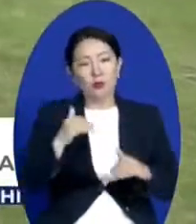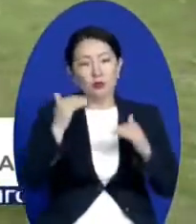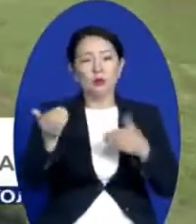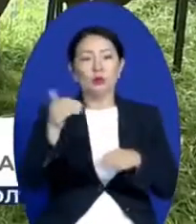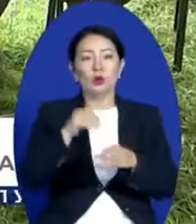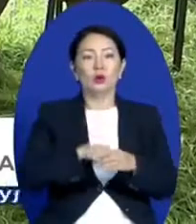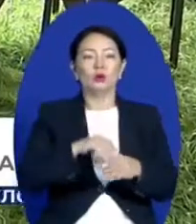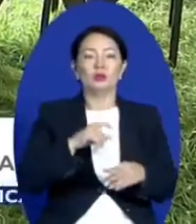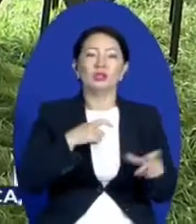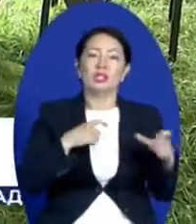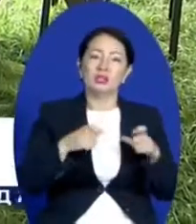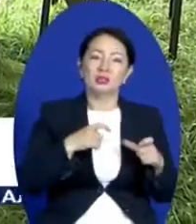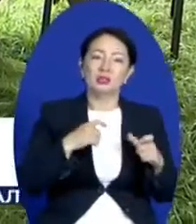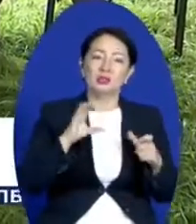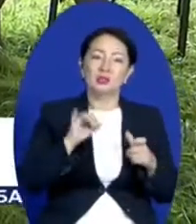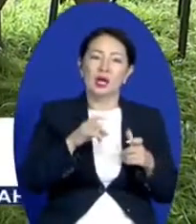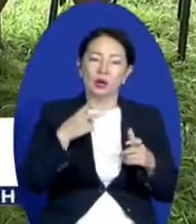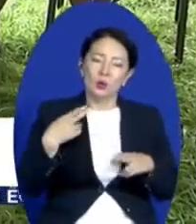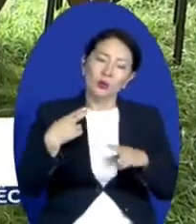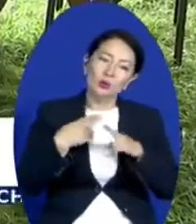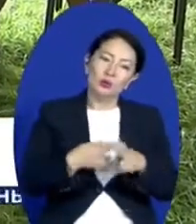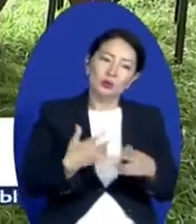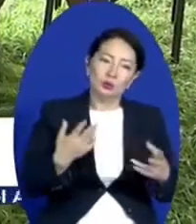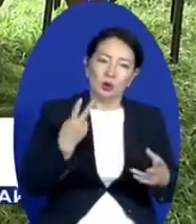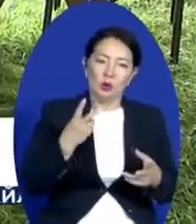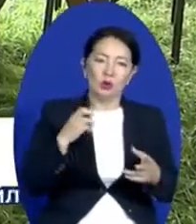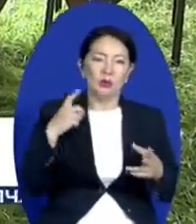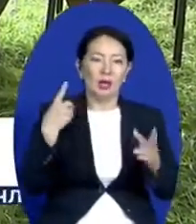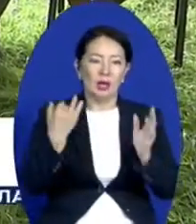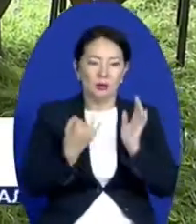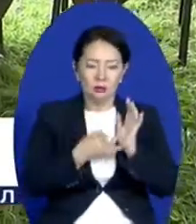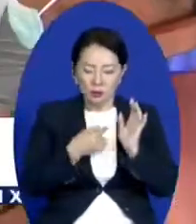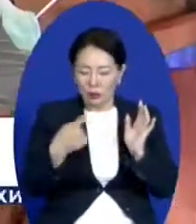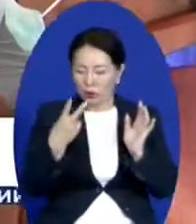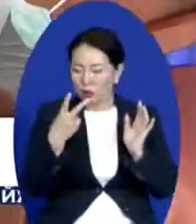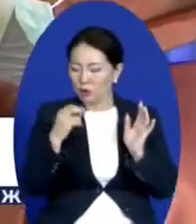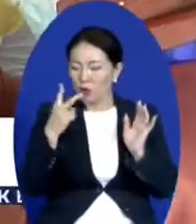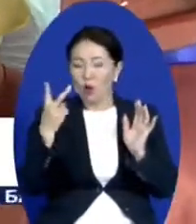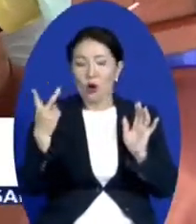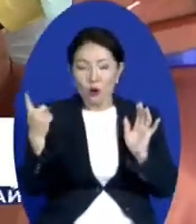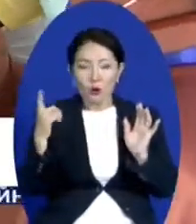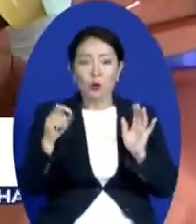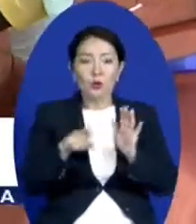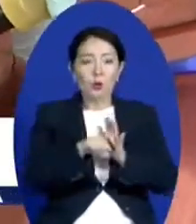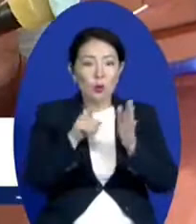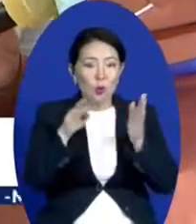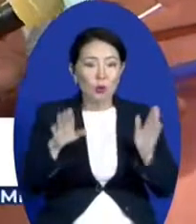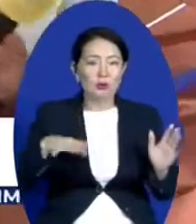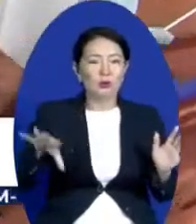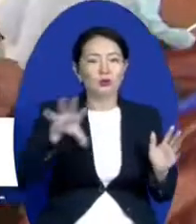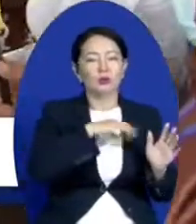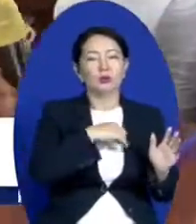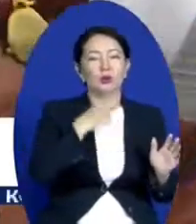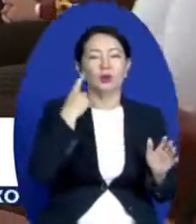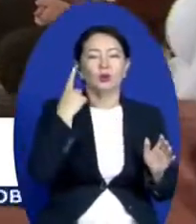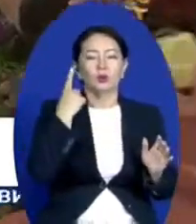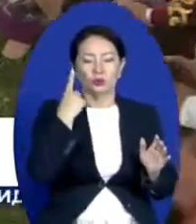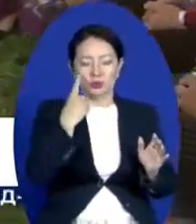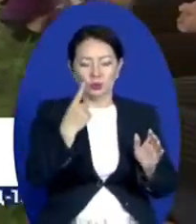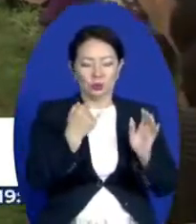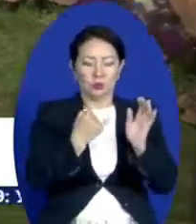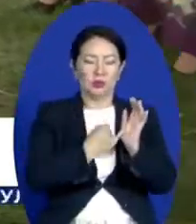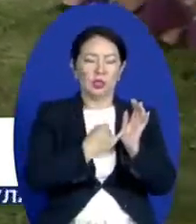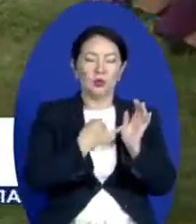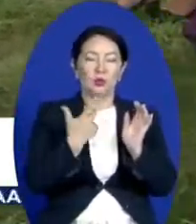оруулсан эдийн засаг санхүүгийн тусламжийн хувьд 2017-оос 2021 оны байдлаар гэхэд нийт 163 сая амрикийн долларт хүрсэн